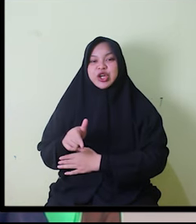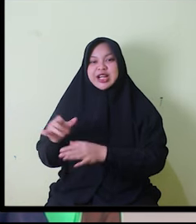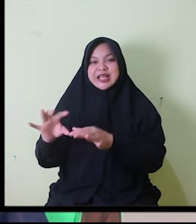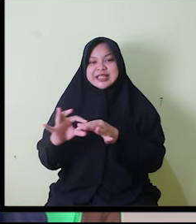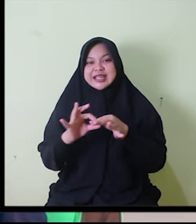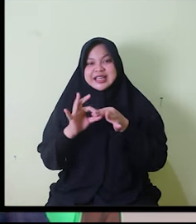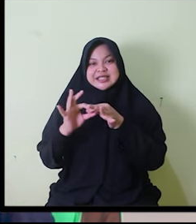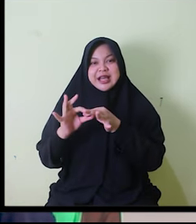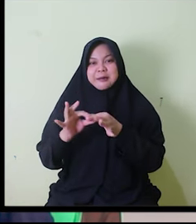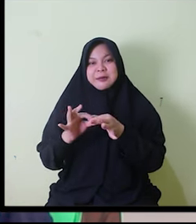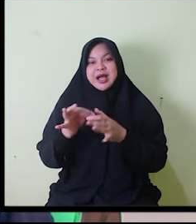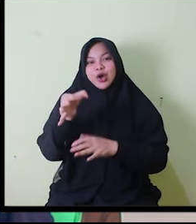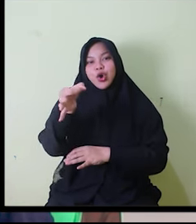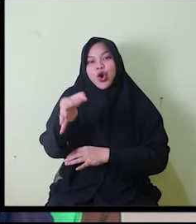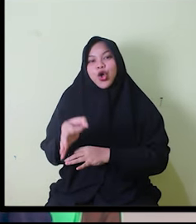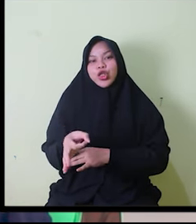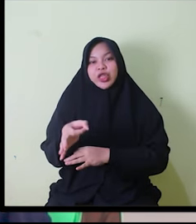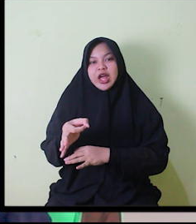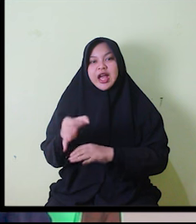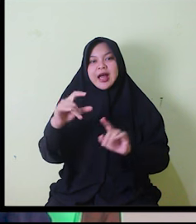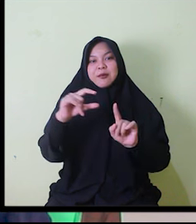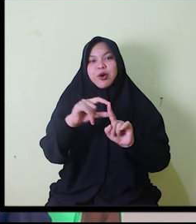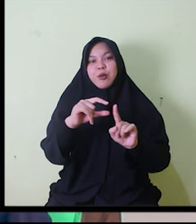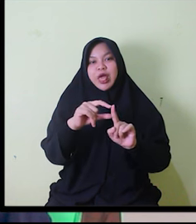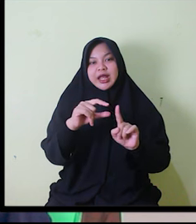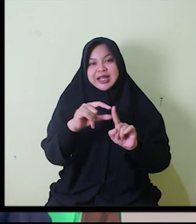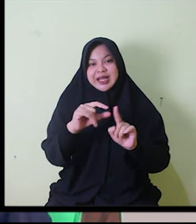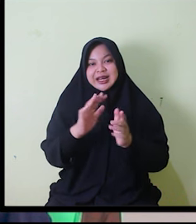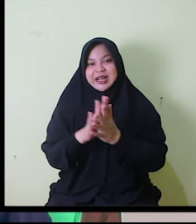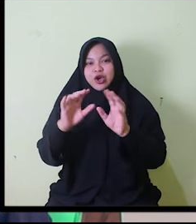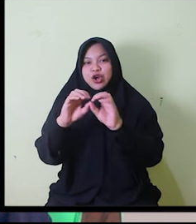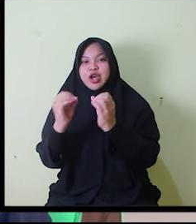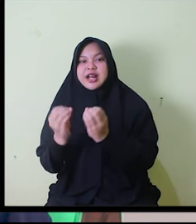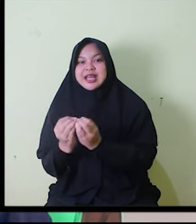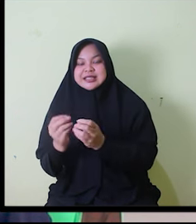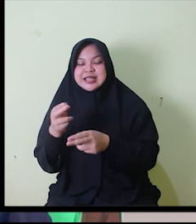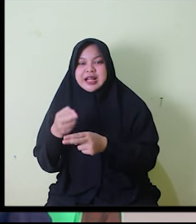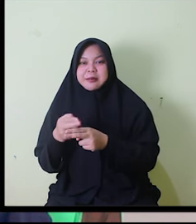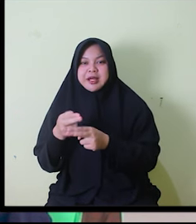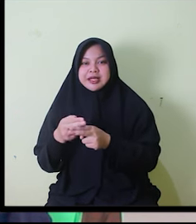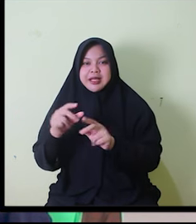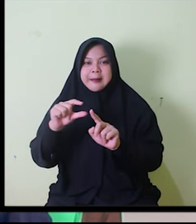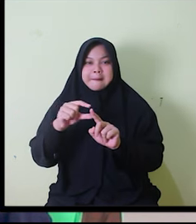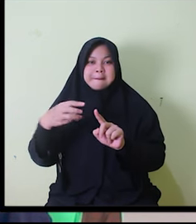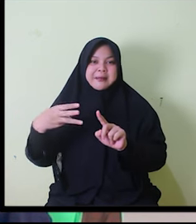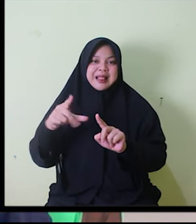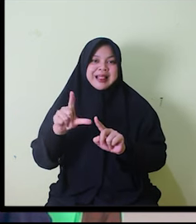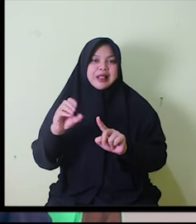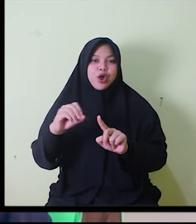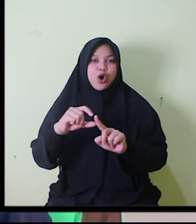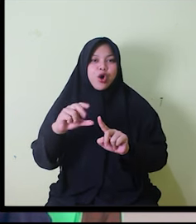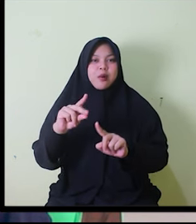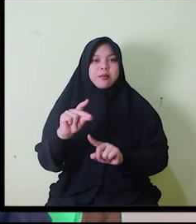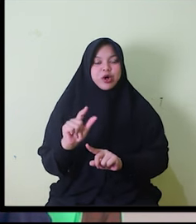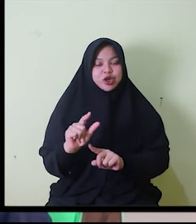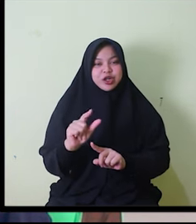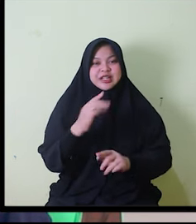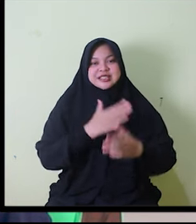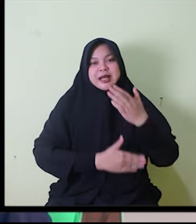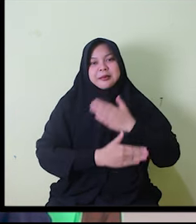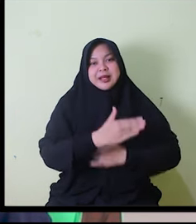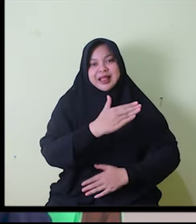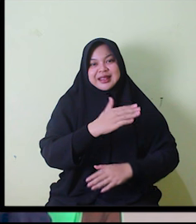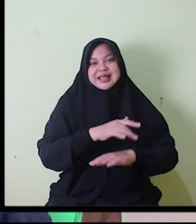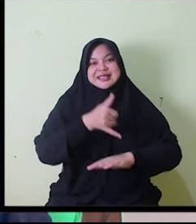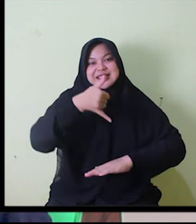dengan sebuah organisasi namanya propoperpulu disabilitas itu Bondo dengan nama programnya adalah Solider